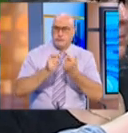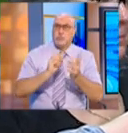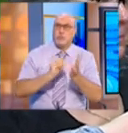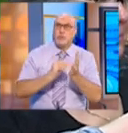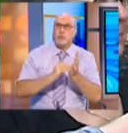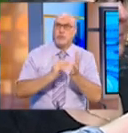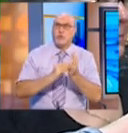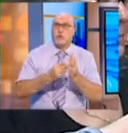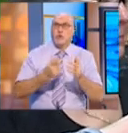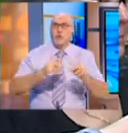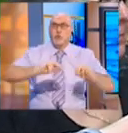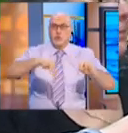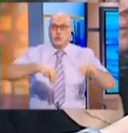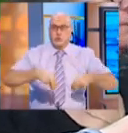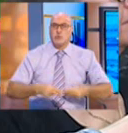لعدة مجالات،